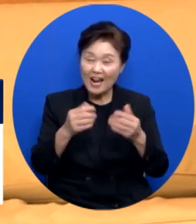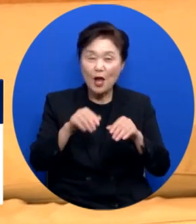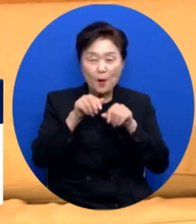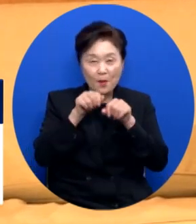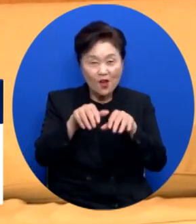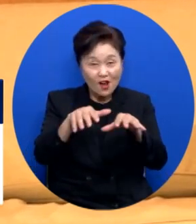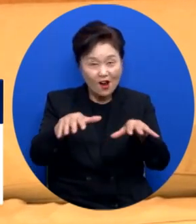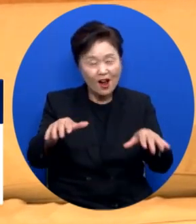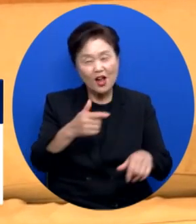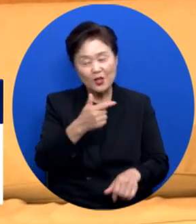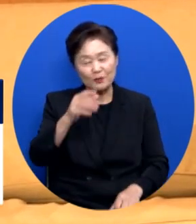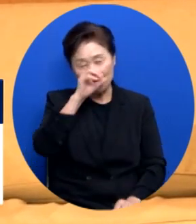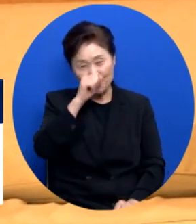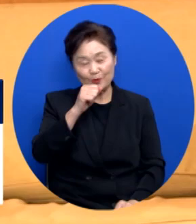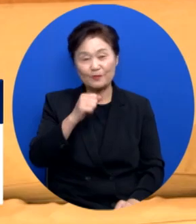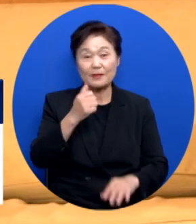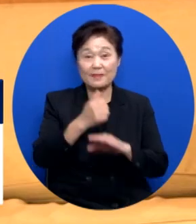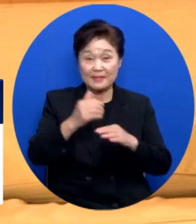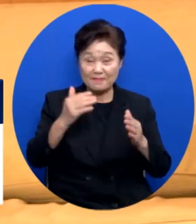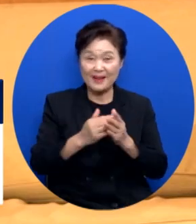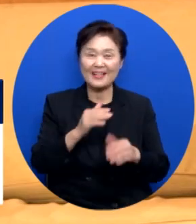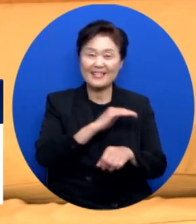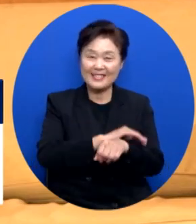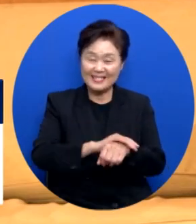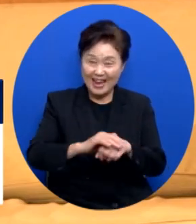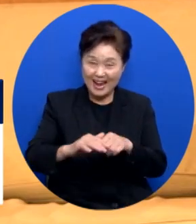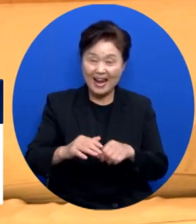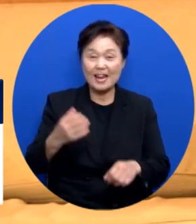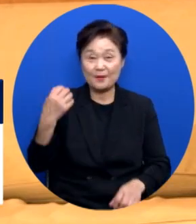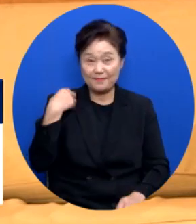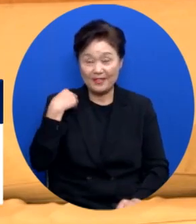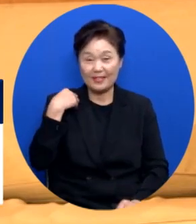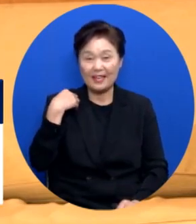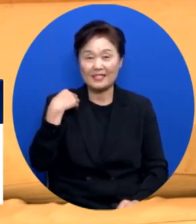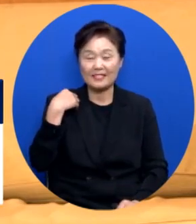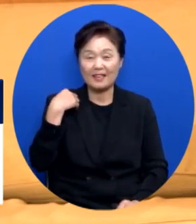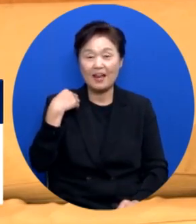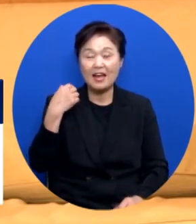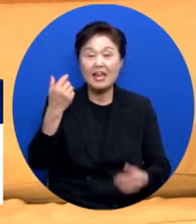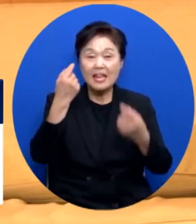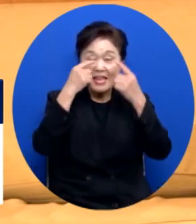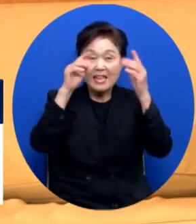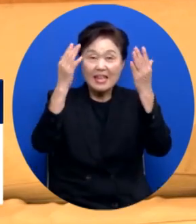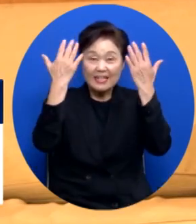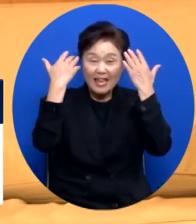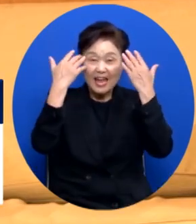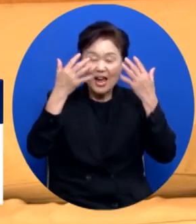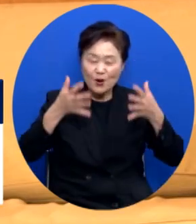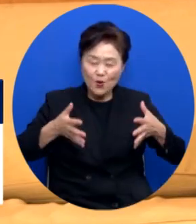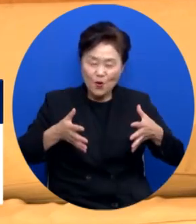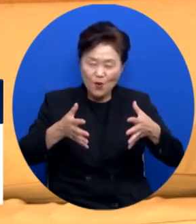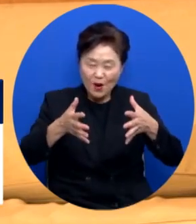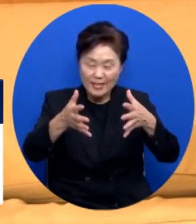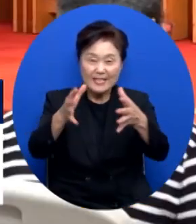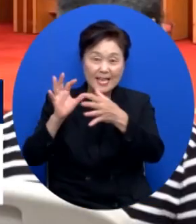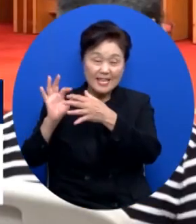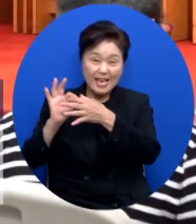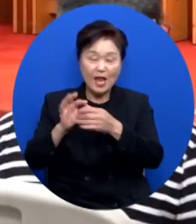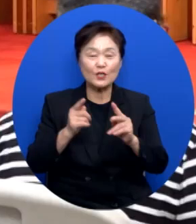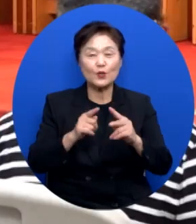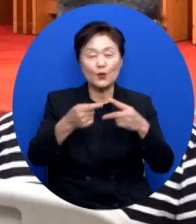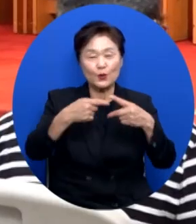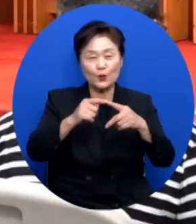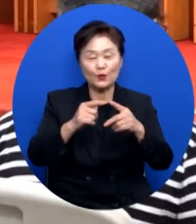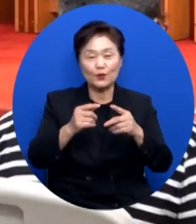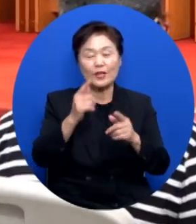거예요. 끝까지 잘해서 이제 저기 대학로까지 쭉 이어갔으면 좋겠어요.